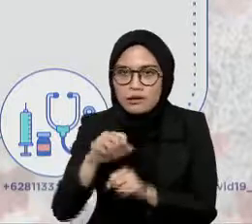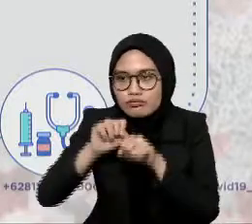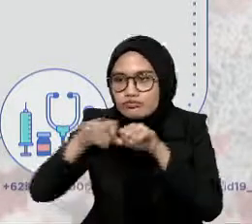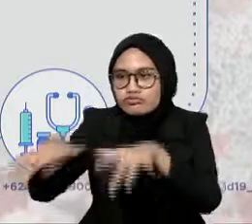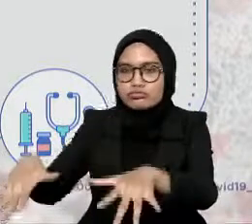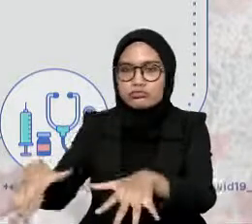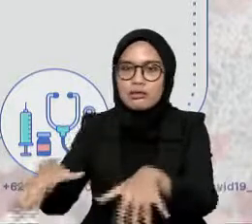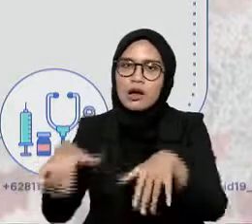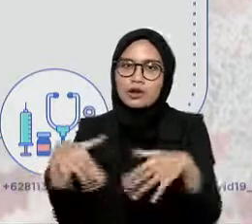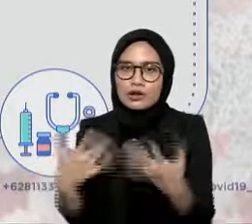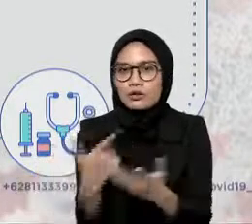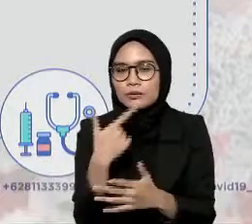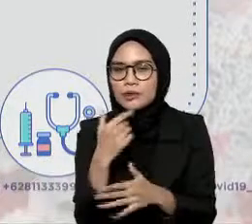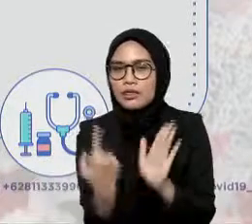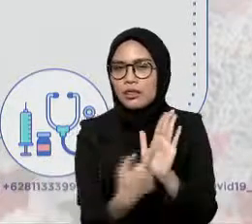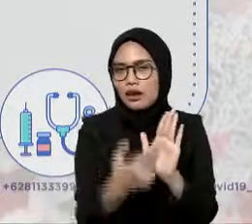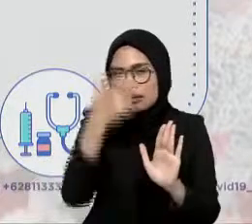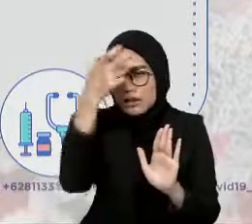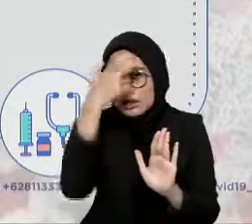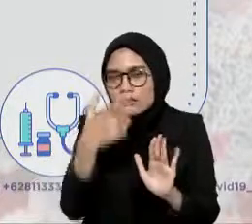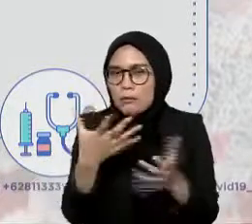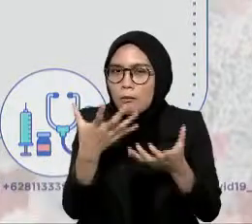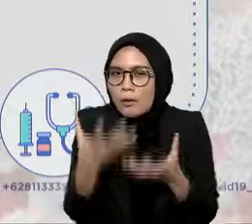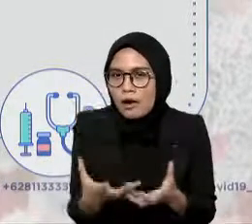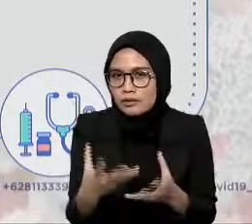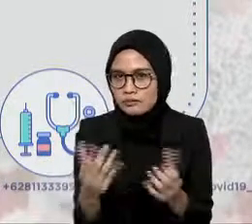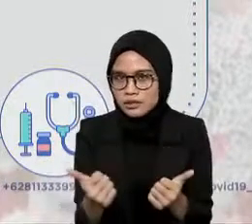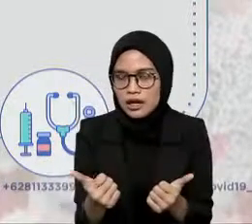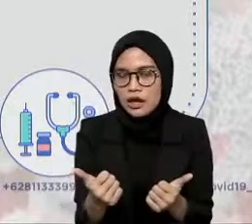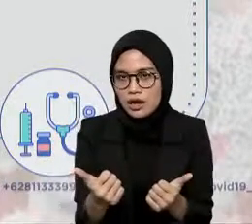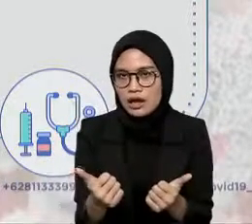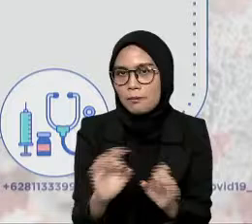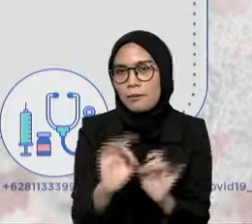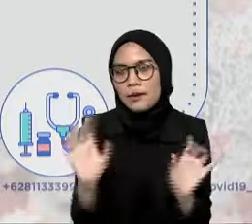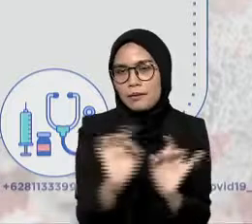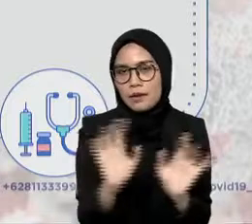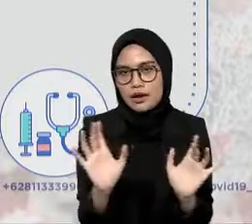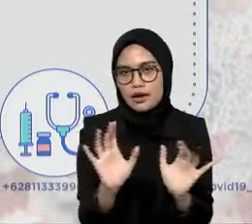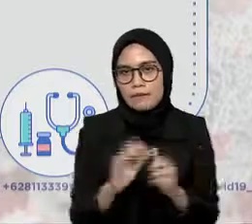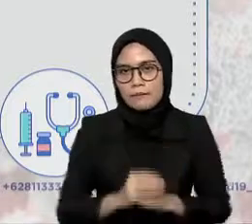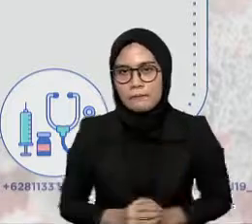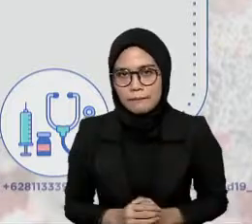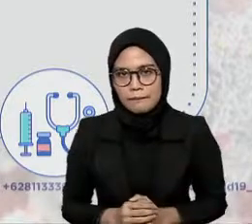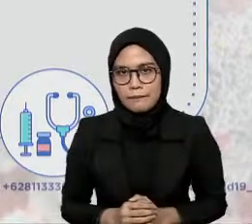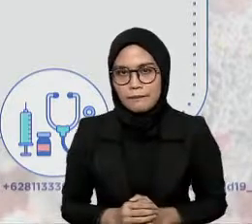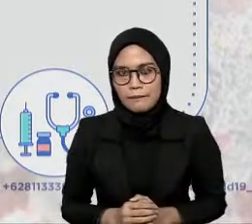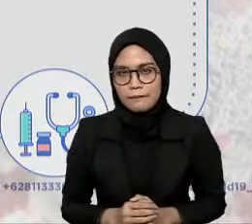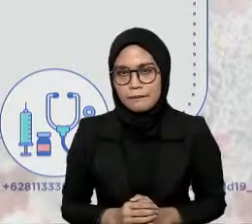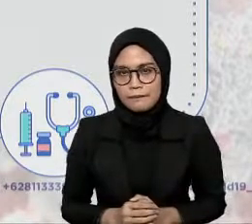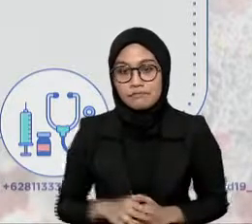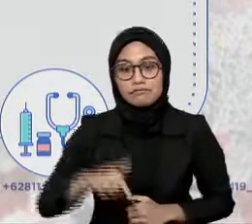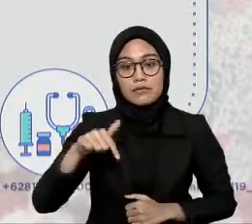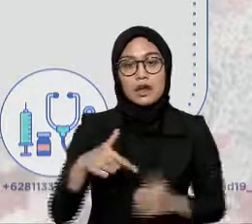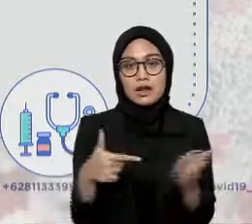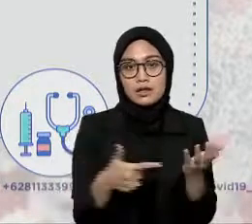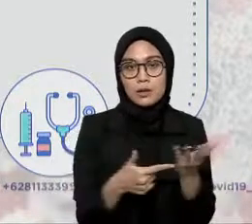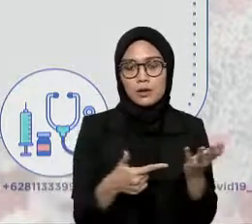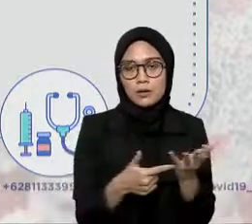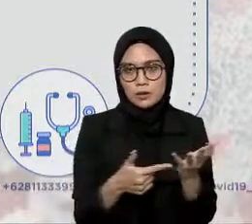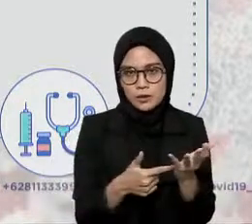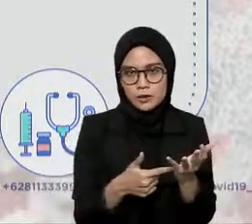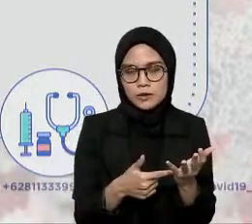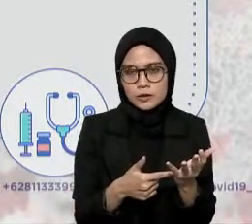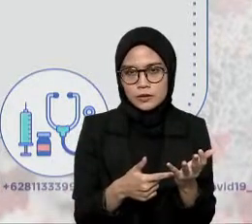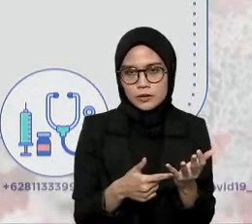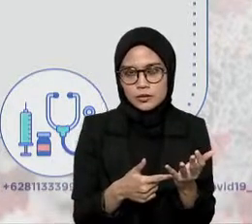gejalanya, dan menurunkan efektivitas vaksin. Meskipun demikian, dengan teknologi saat ini